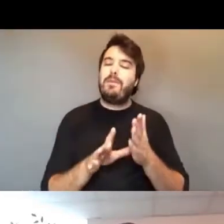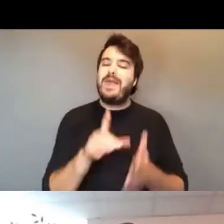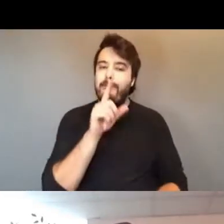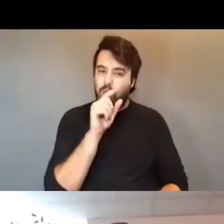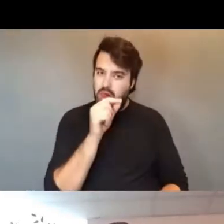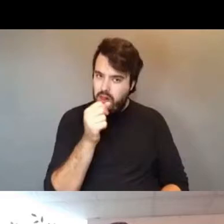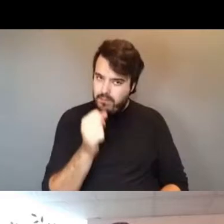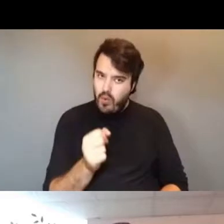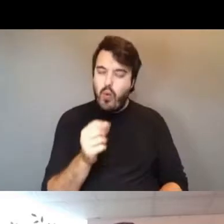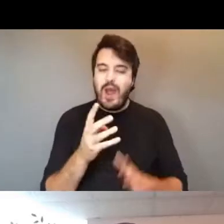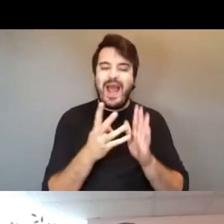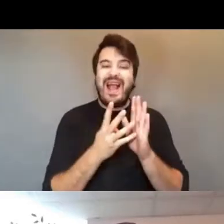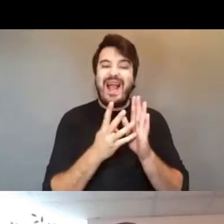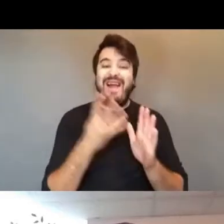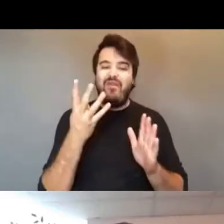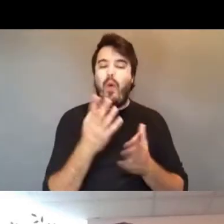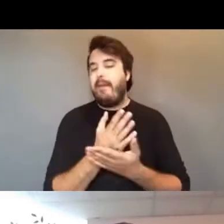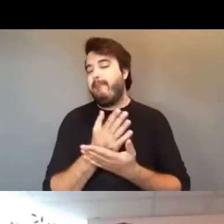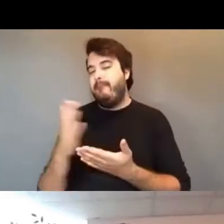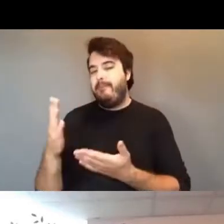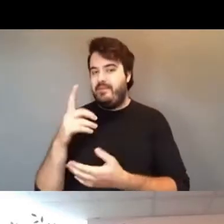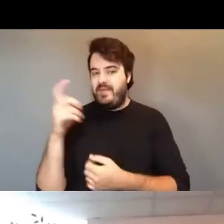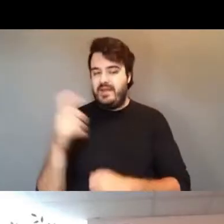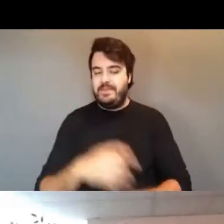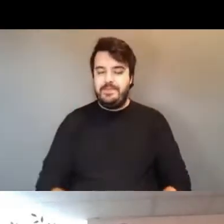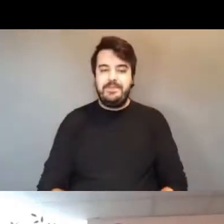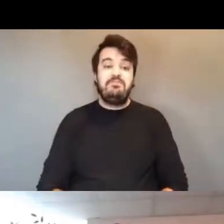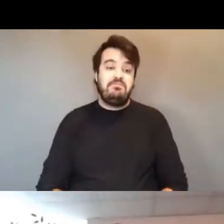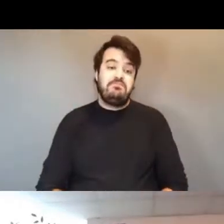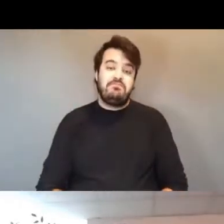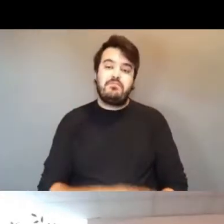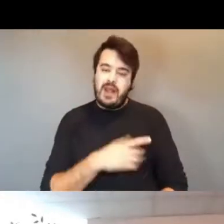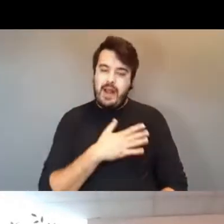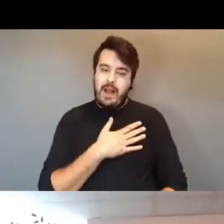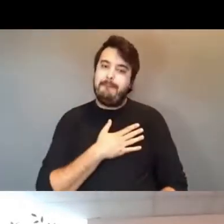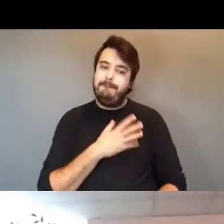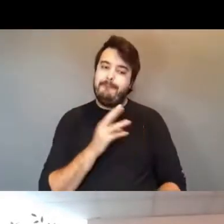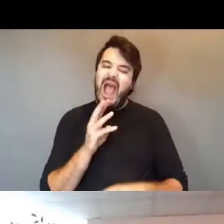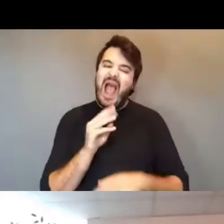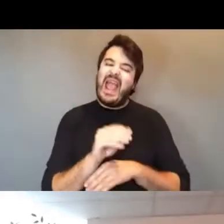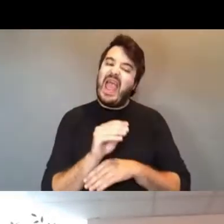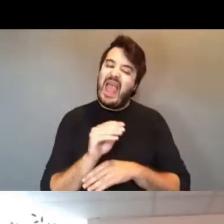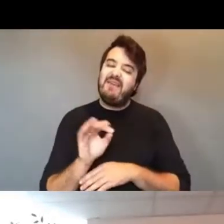poule 4 fois durant la saison. Donc, elle aime l'engrais.